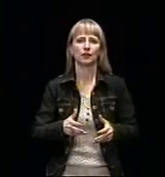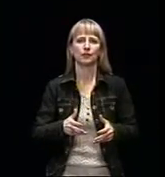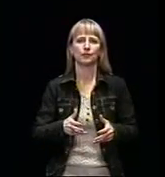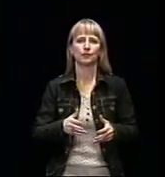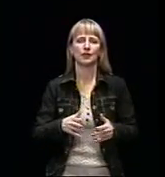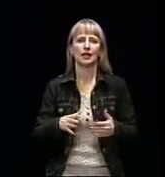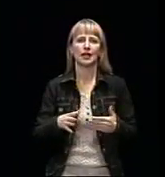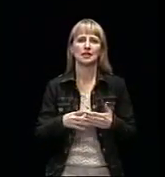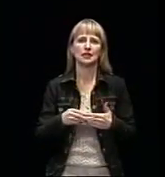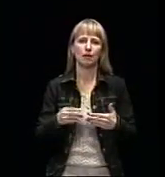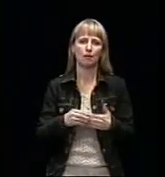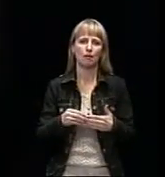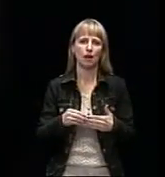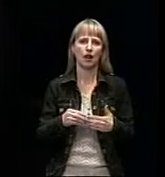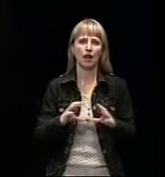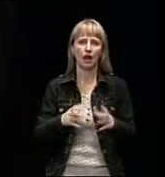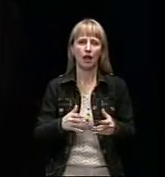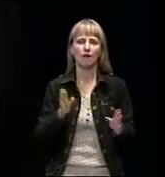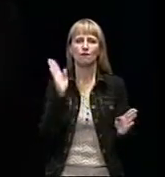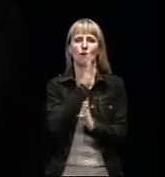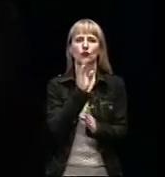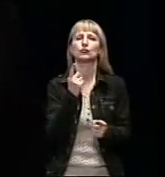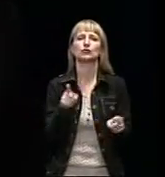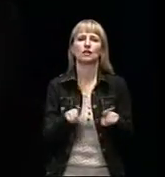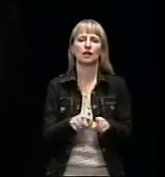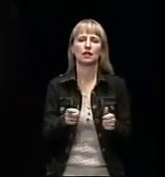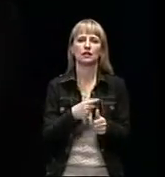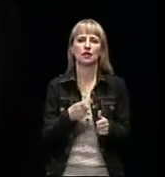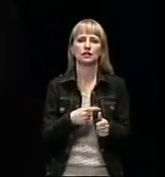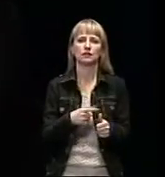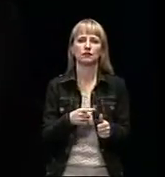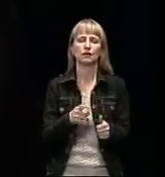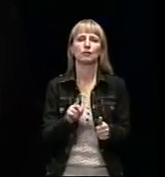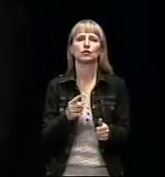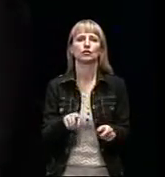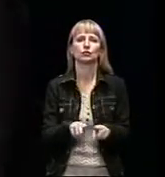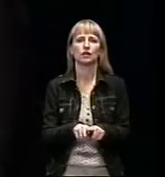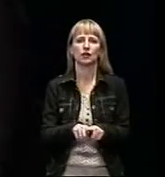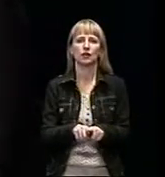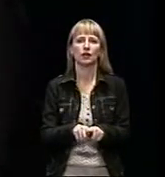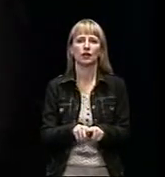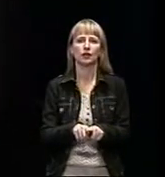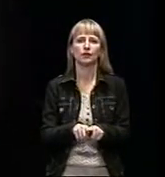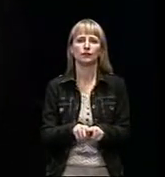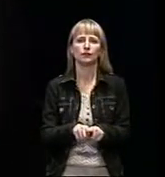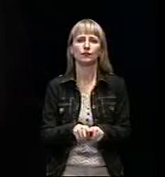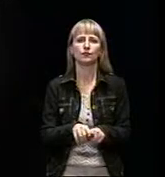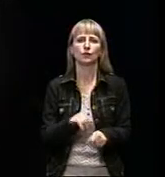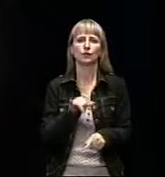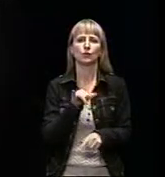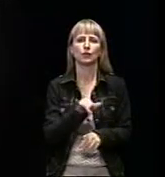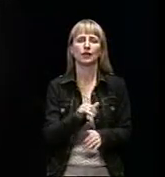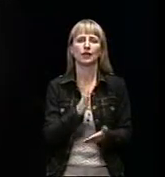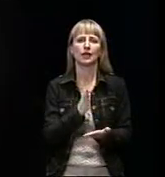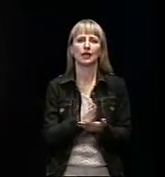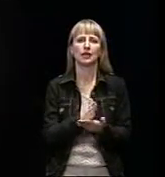земля-воздух? Абсолютно абстрактно. До чого веде? То есть, как бы, в них є небольшое, ну, такое